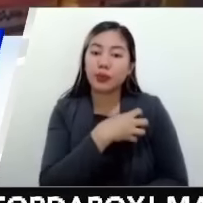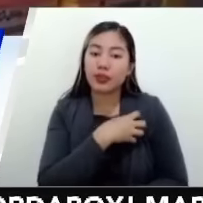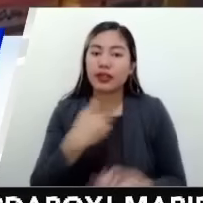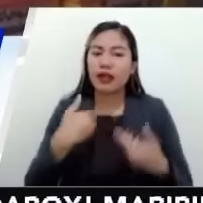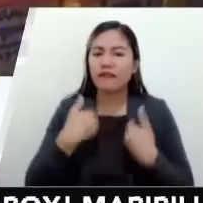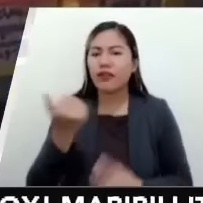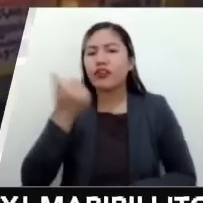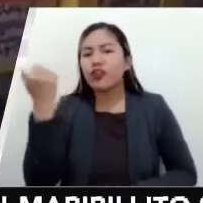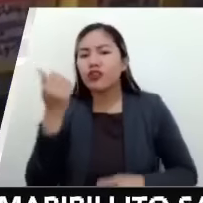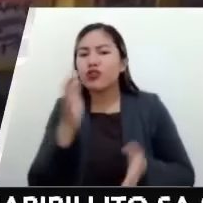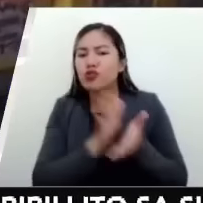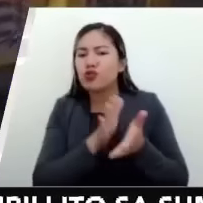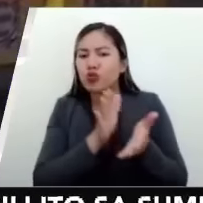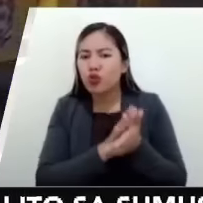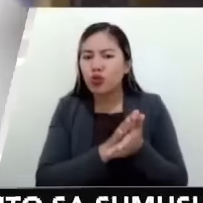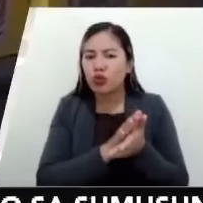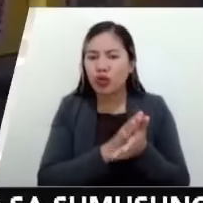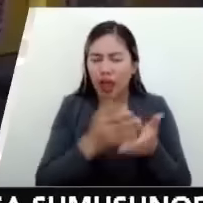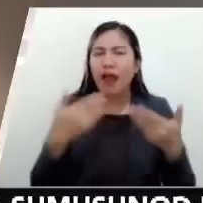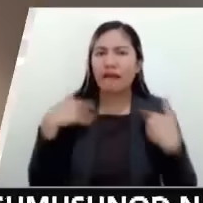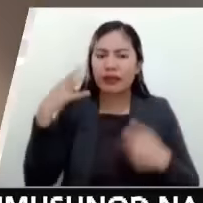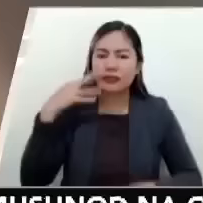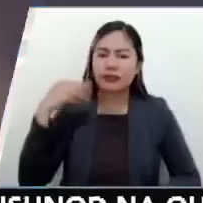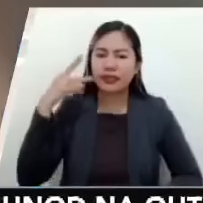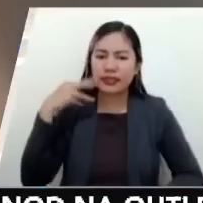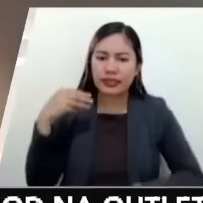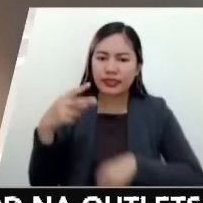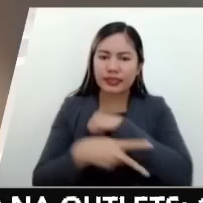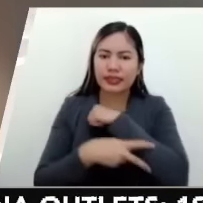ang ninakawan din kamakailan.